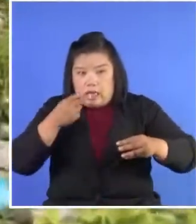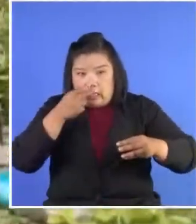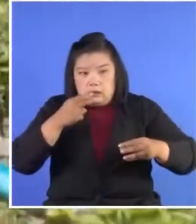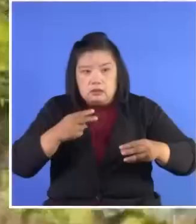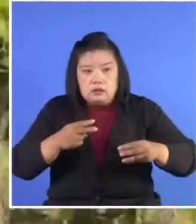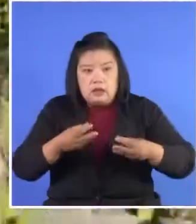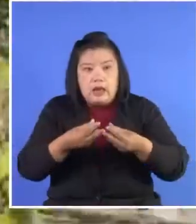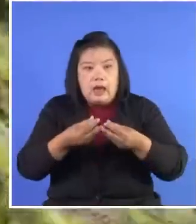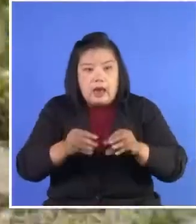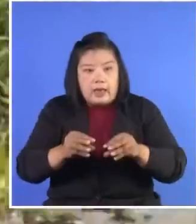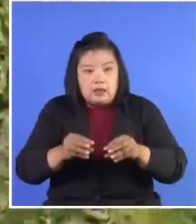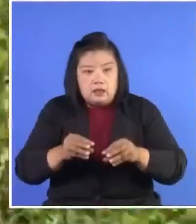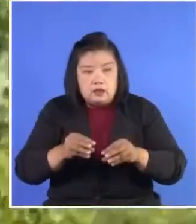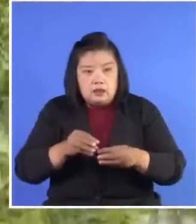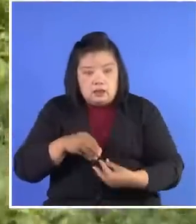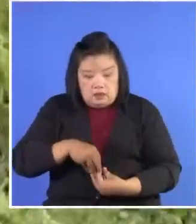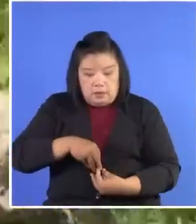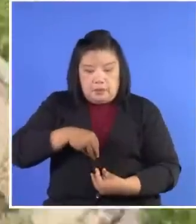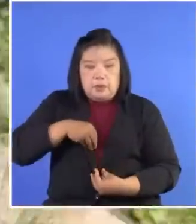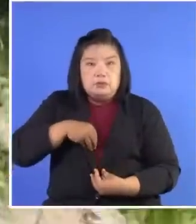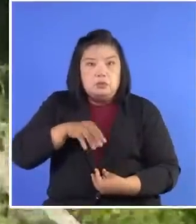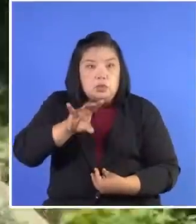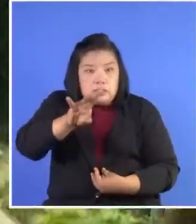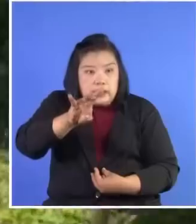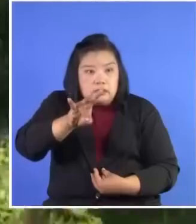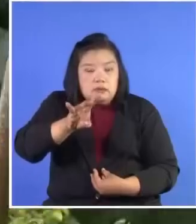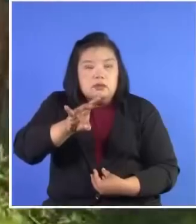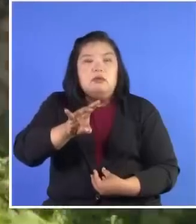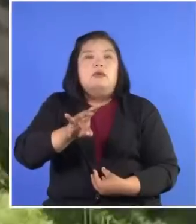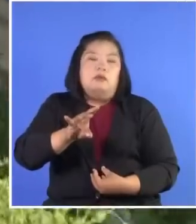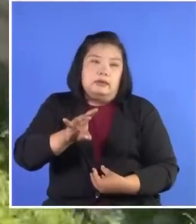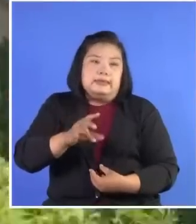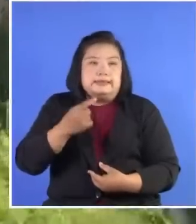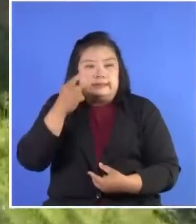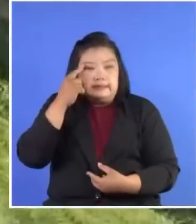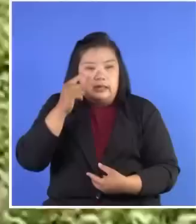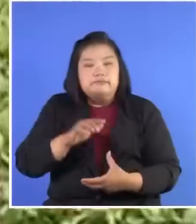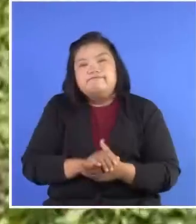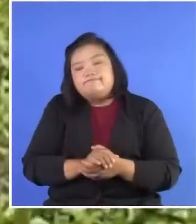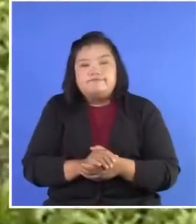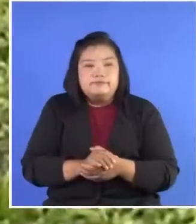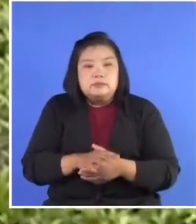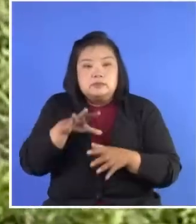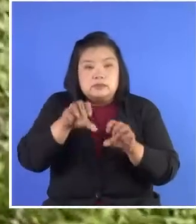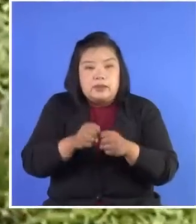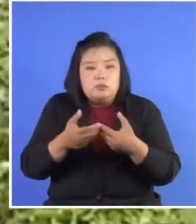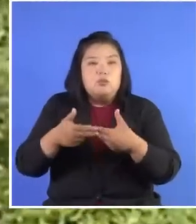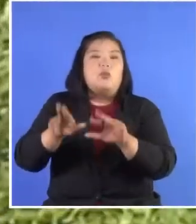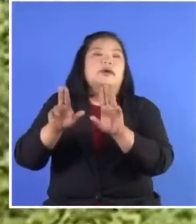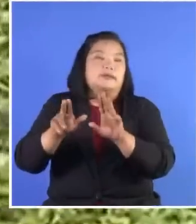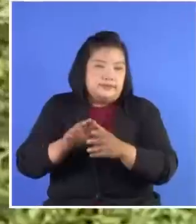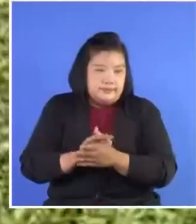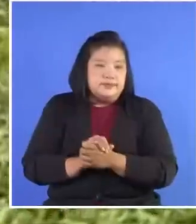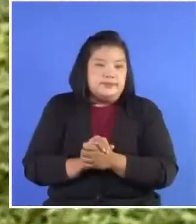สภาพที่ยังไม่แตกรวม 7ฟองก็เลยเอางูใส่กระสอบไปปล่อยป่าเหตุการณ์งูเห่าบวกกินไก่ในเล้าสร้างความฮือฮาให้กับเจ้าของบ้าน